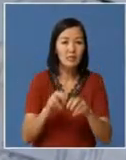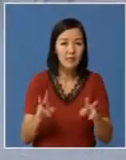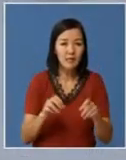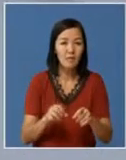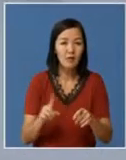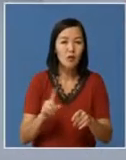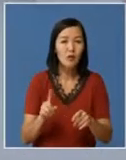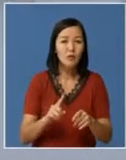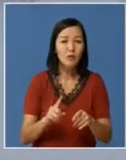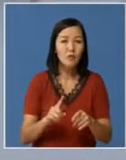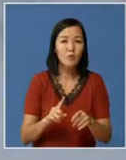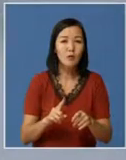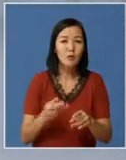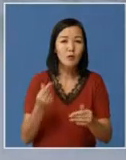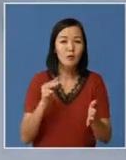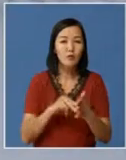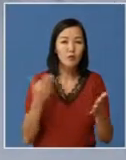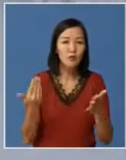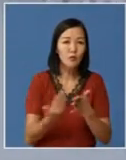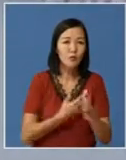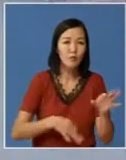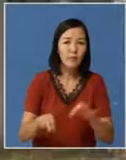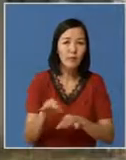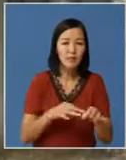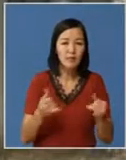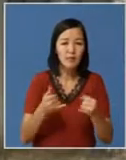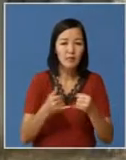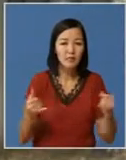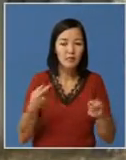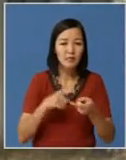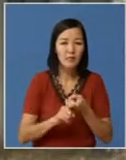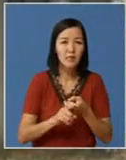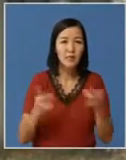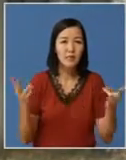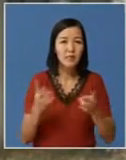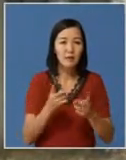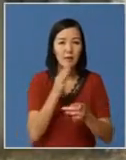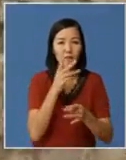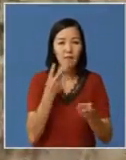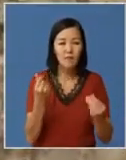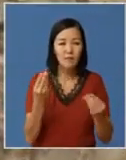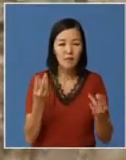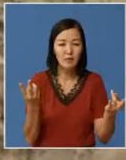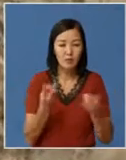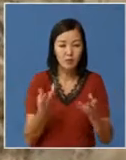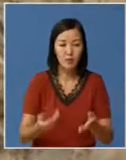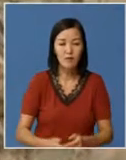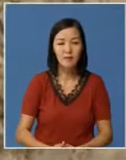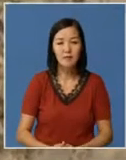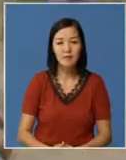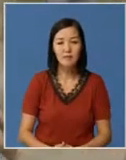исследования, чтобы просчитать стоимость новой траектории прокладки сетей. А для этого необходимы время и деньги, говорят ответственные